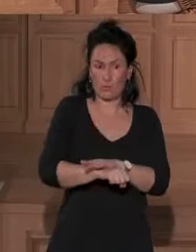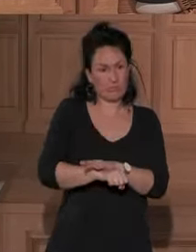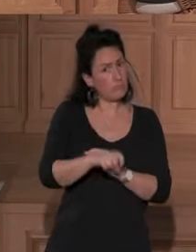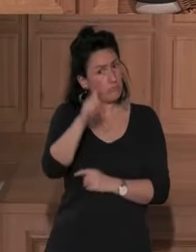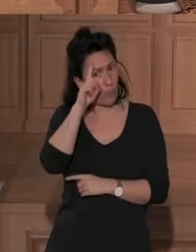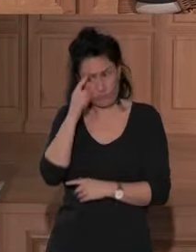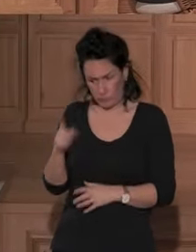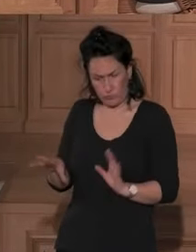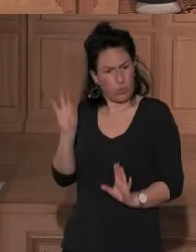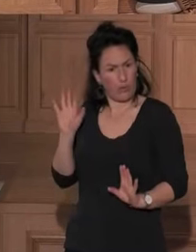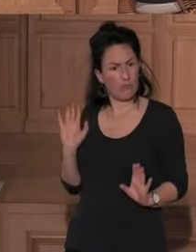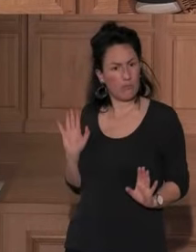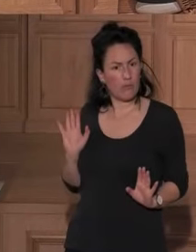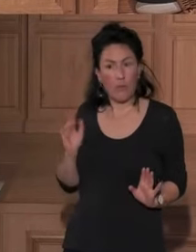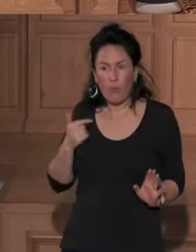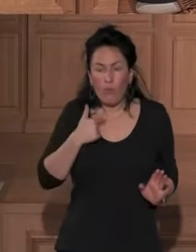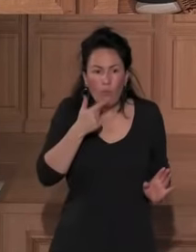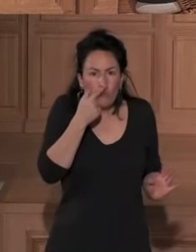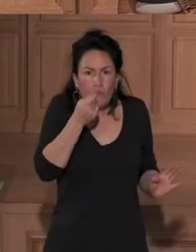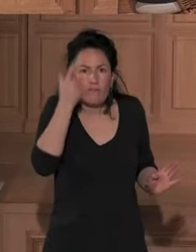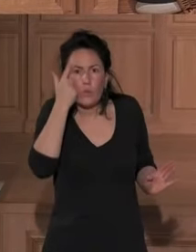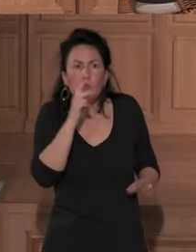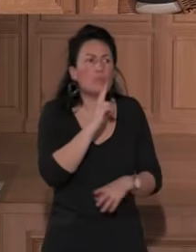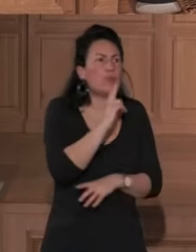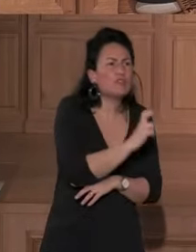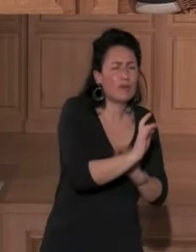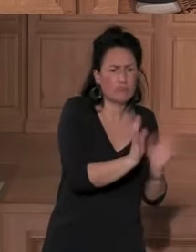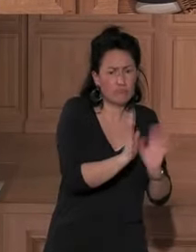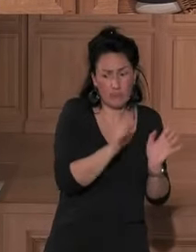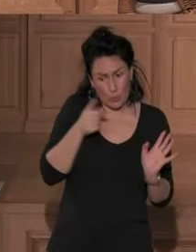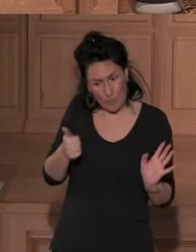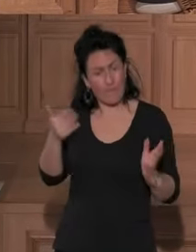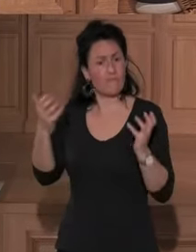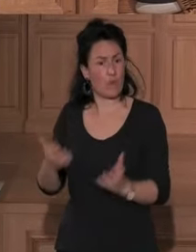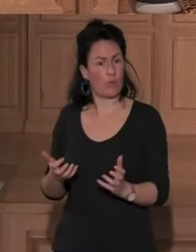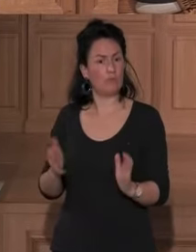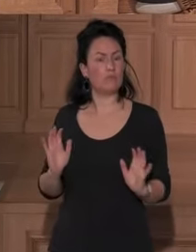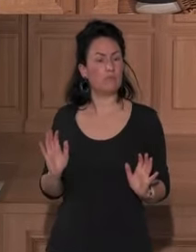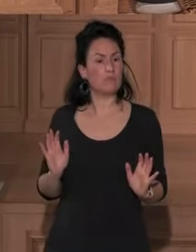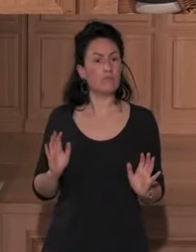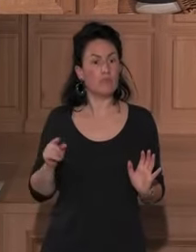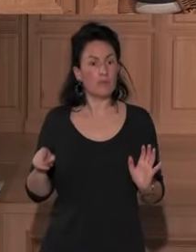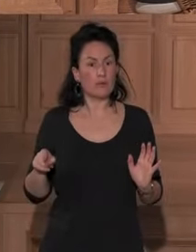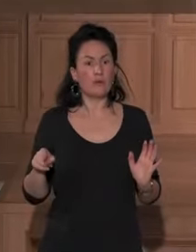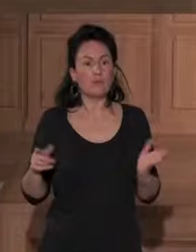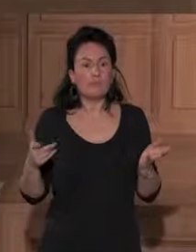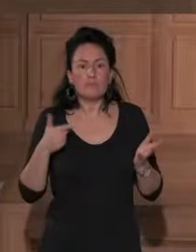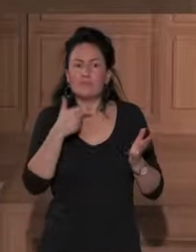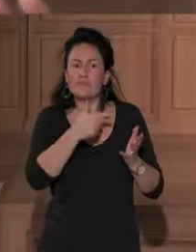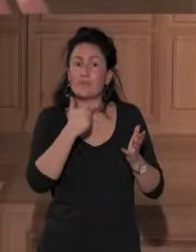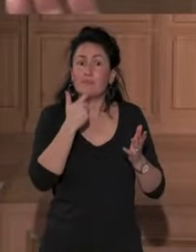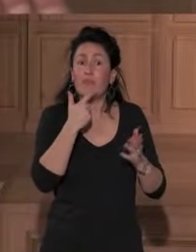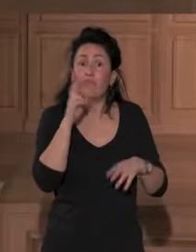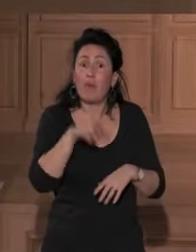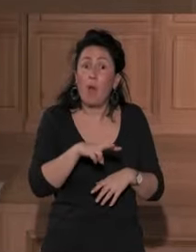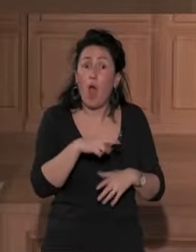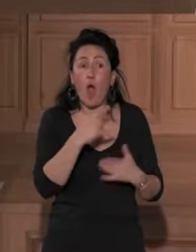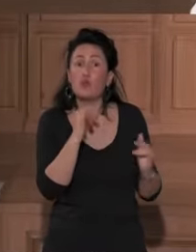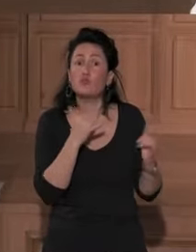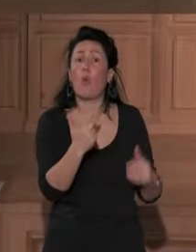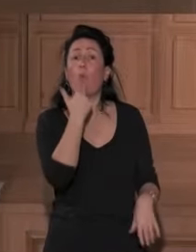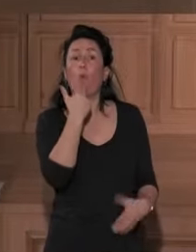Paris Saint-Germain. Je lui ai dit, moi, je m'en fous du Paris Saint-Germain. Ils ne savent pas bien jouer. Ça fait 10 ans qu'ils cherchent à avoir une Ligue des Champions. Mais j'ai rien dit. Attention,